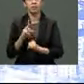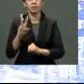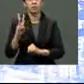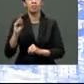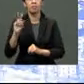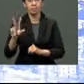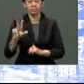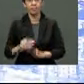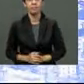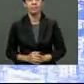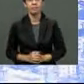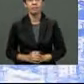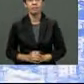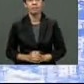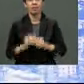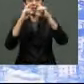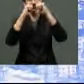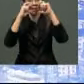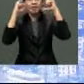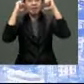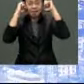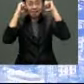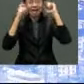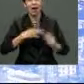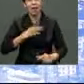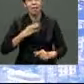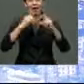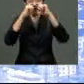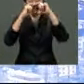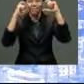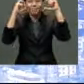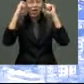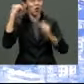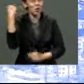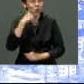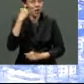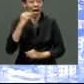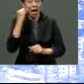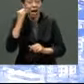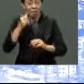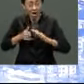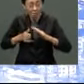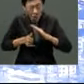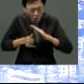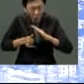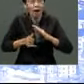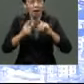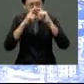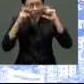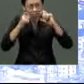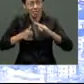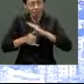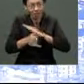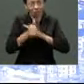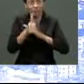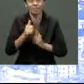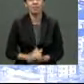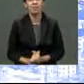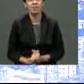นะครับยังต้องใช้หน้ากากผ้าหน้ากากอนามัยทุกครั้งที่ท่านออกจากบ้านนะครับเพื่อที่จะป้องกันควบคุมโร